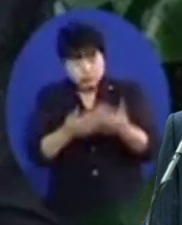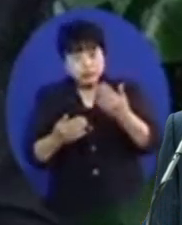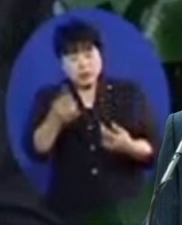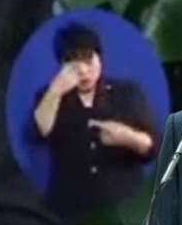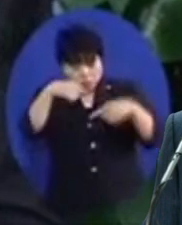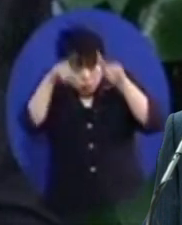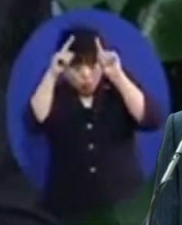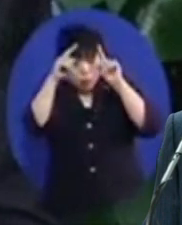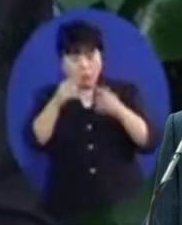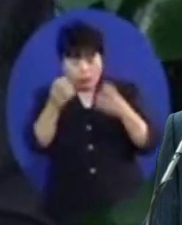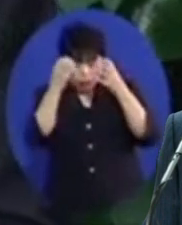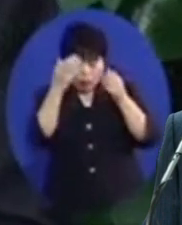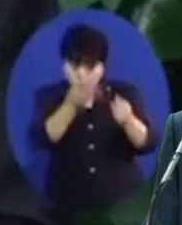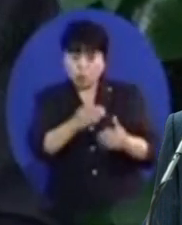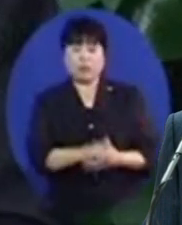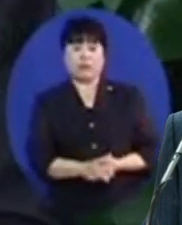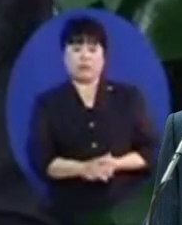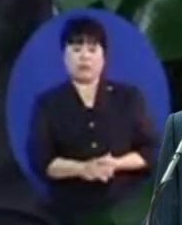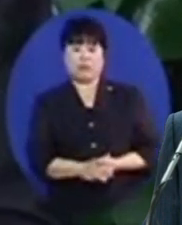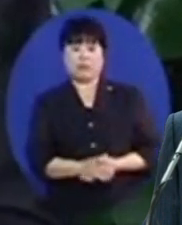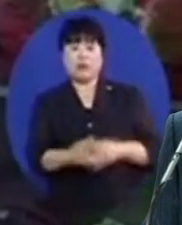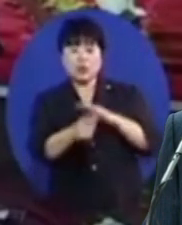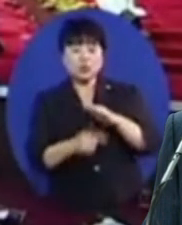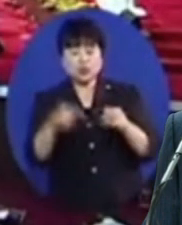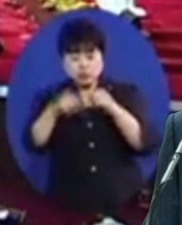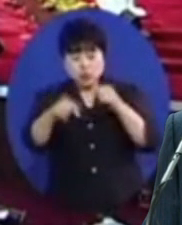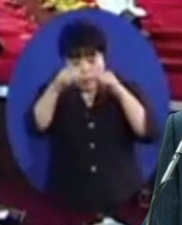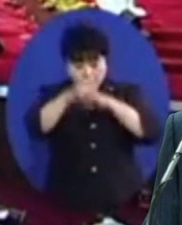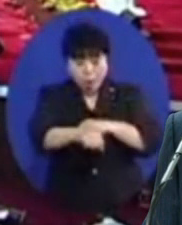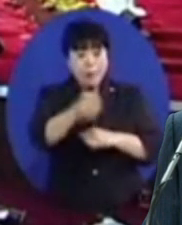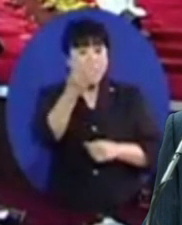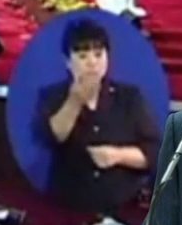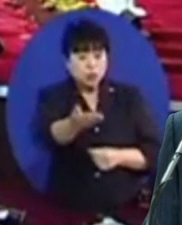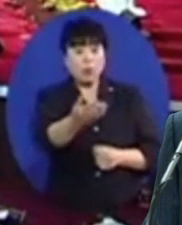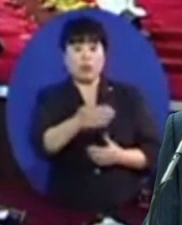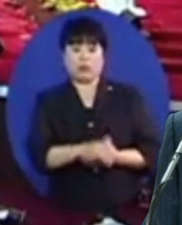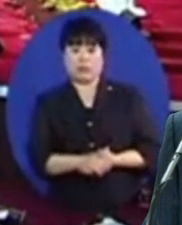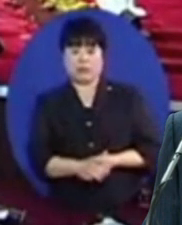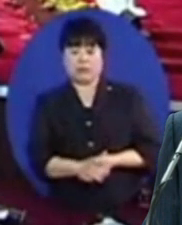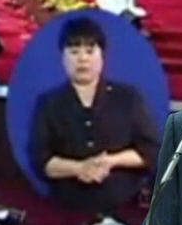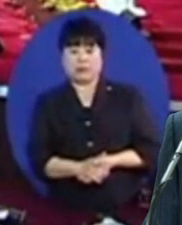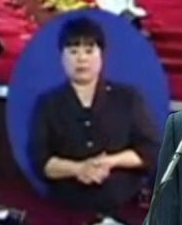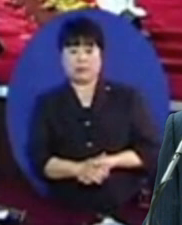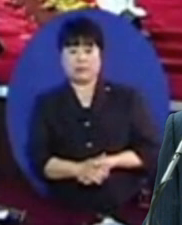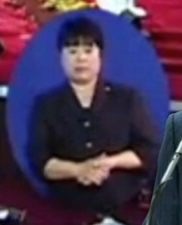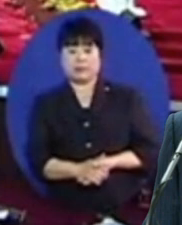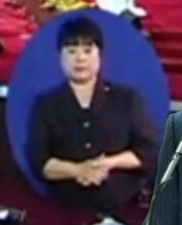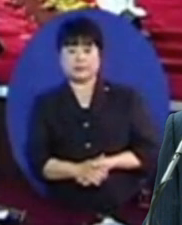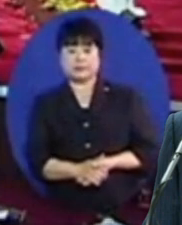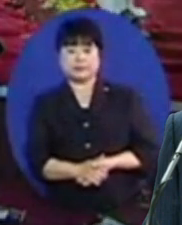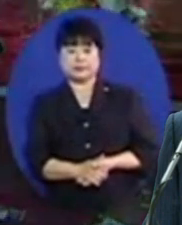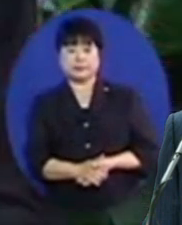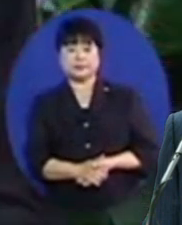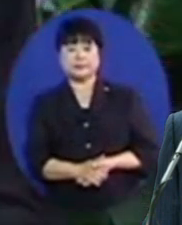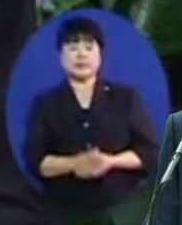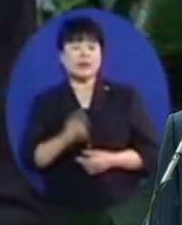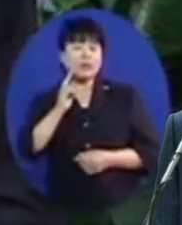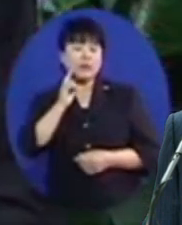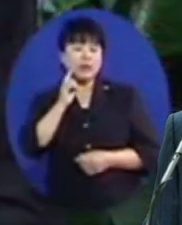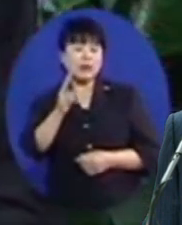놓아서 고통을 가져와서 도적질하고 죽이고 멸망시키는 일을 하는 것입니다. 저는